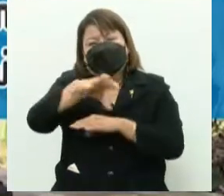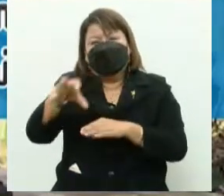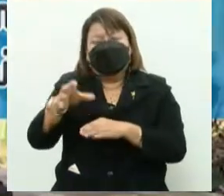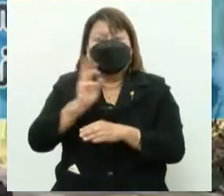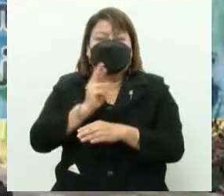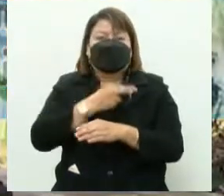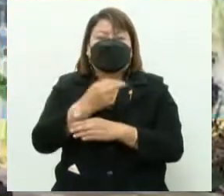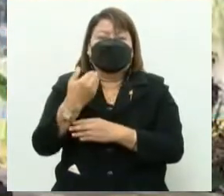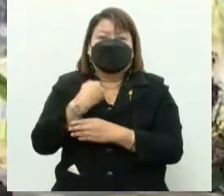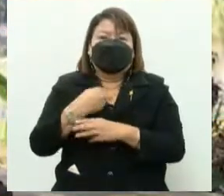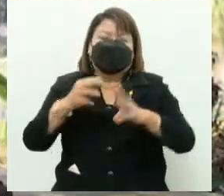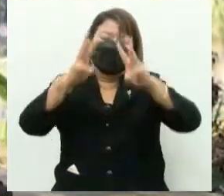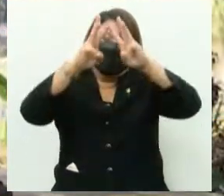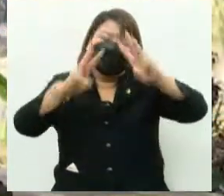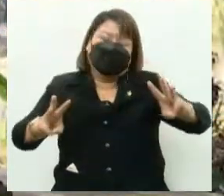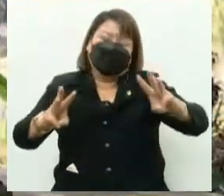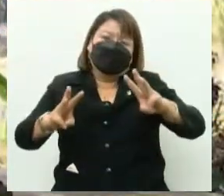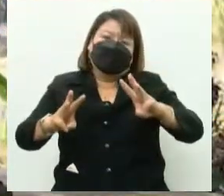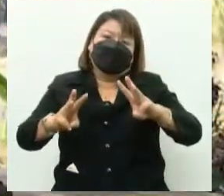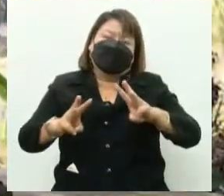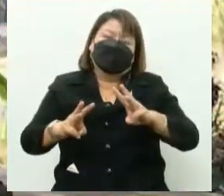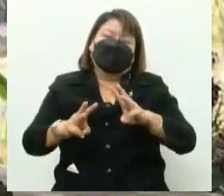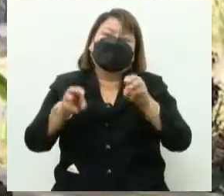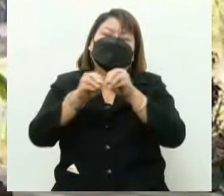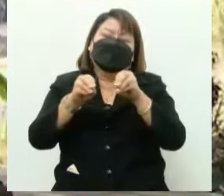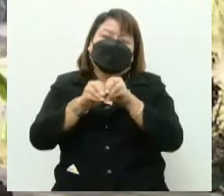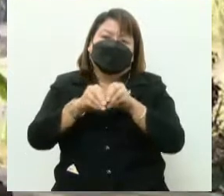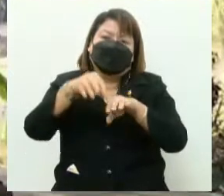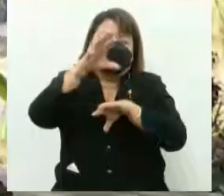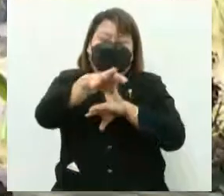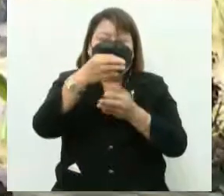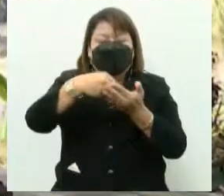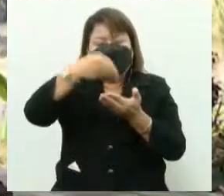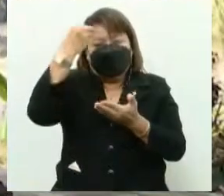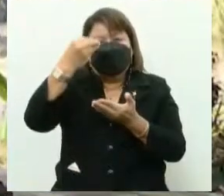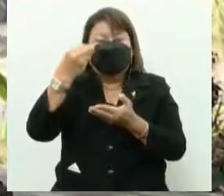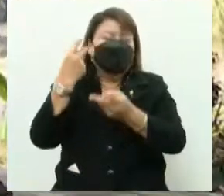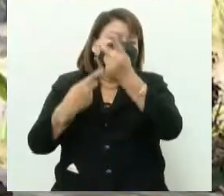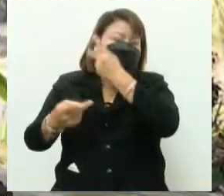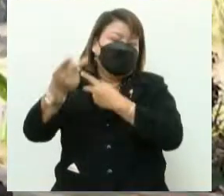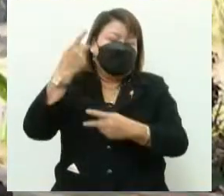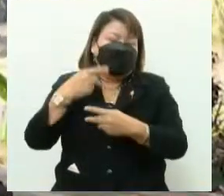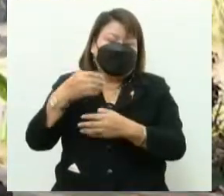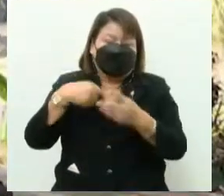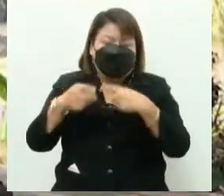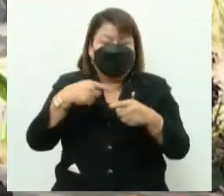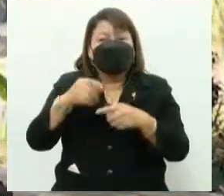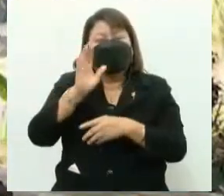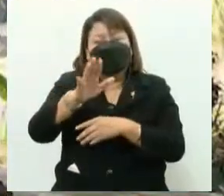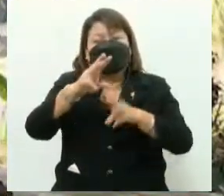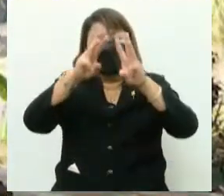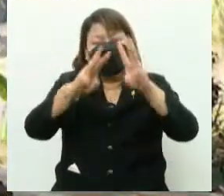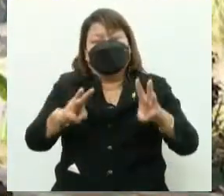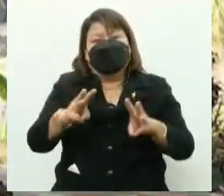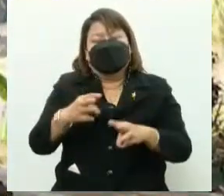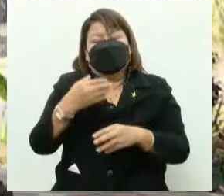ราก็คือวัดพระธาตุคีรีเกตค่ะฐานการเรียนรู้ที่1คือประวัติความเป็นมาของวัดพระธาตุคีรีเกตและ